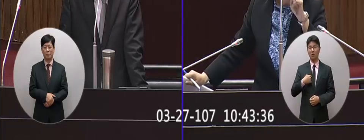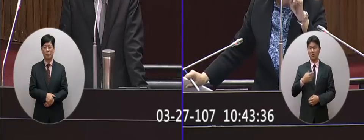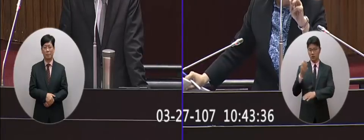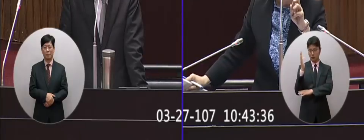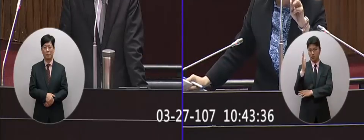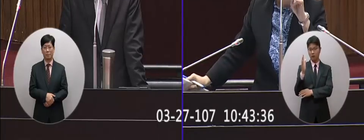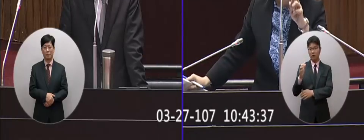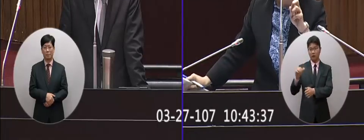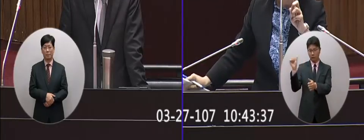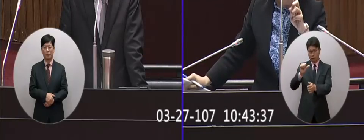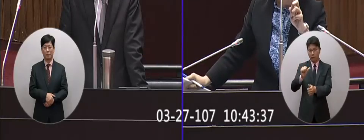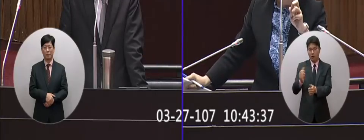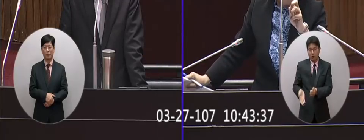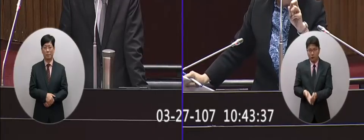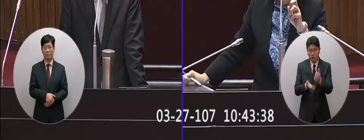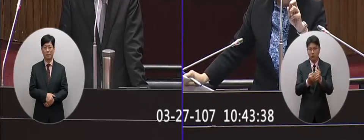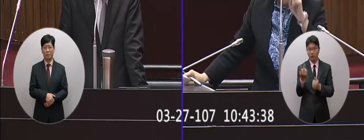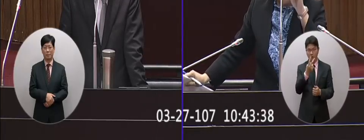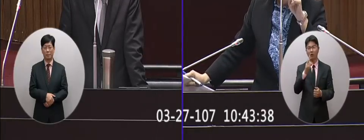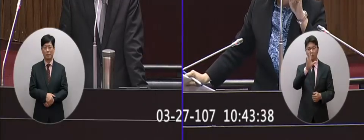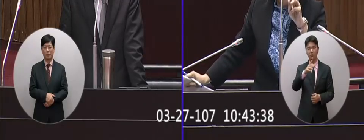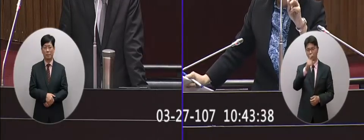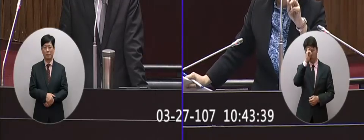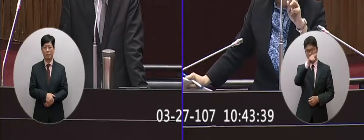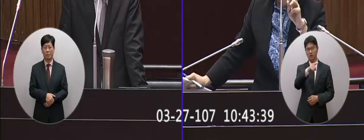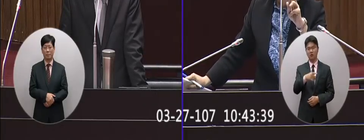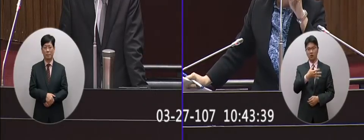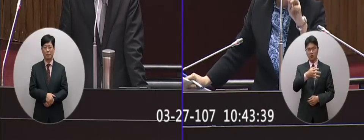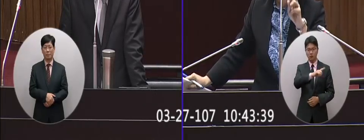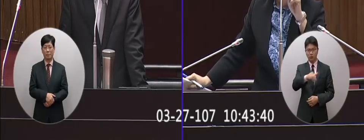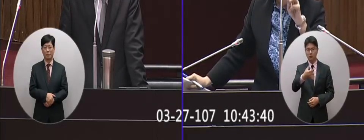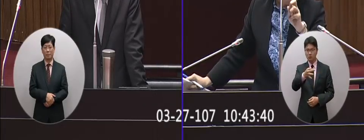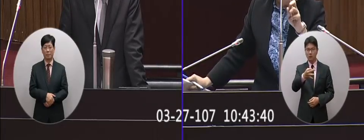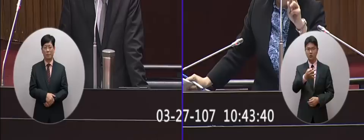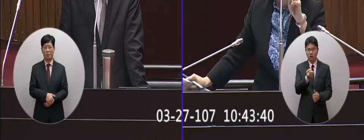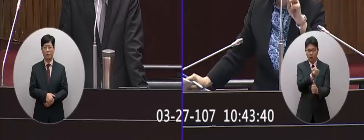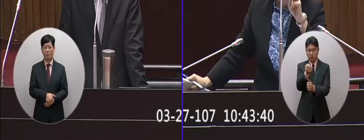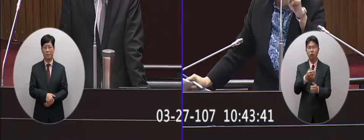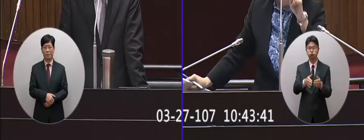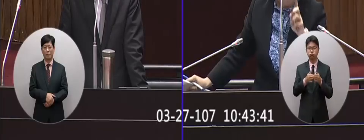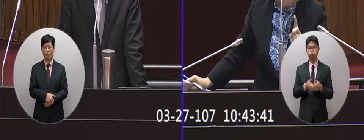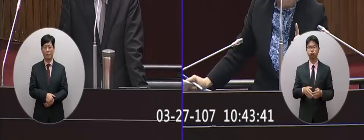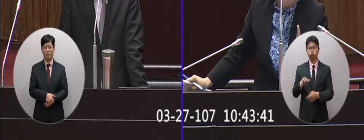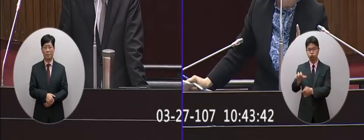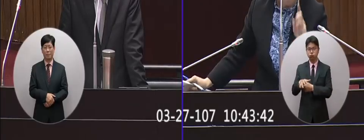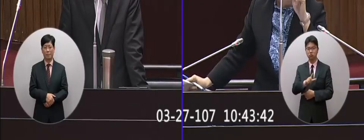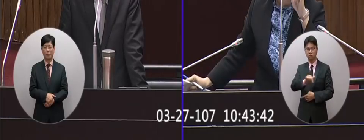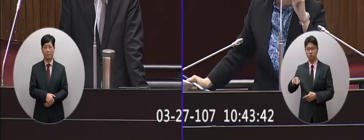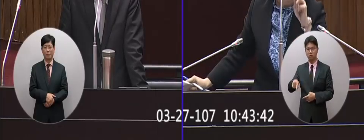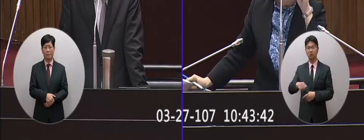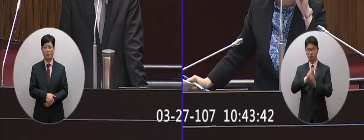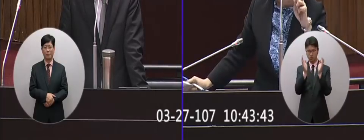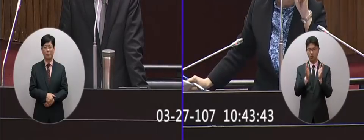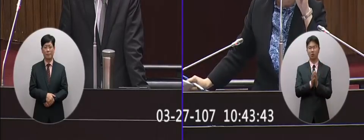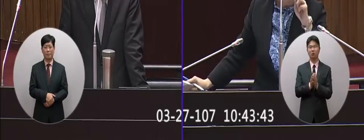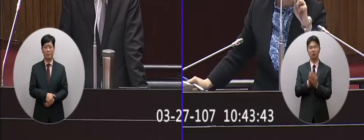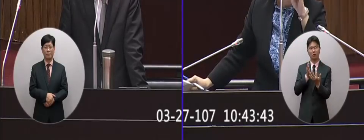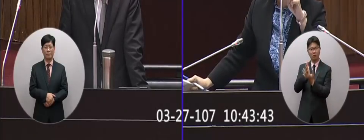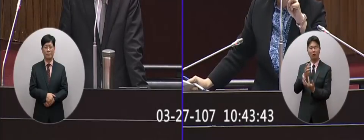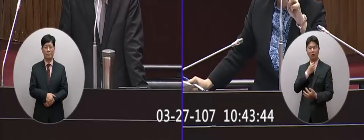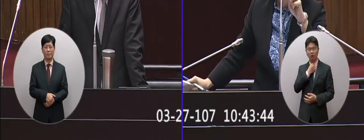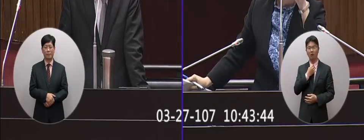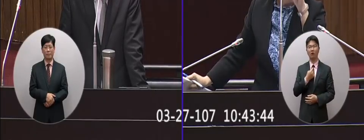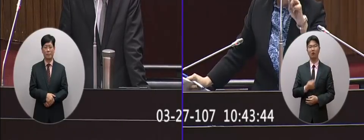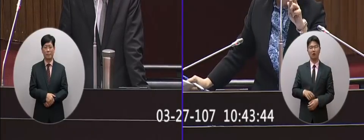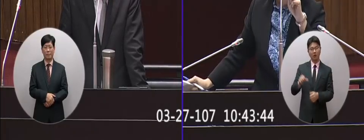哦，这个是我们应该去做的。物价控管的东西，包括我们很多的农产品也是因为这样，既然有棒